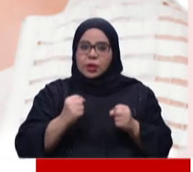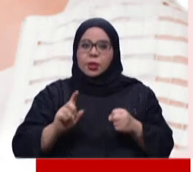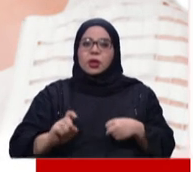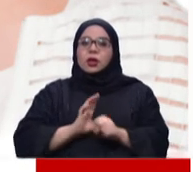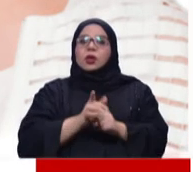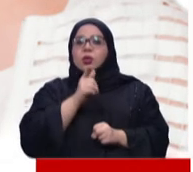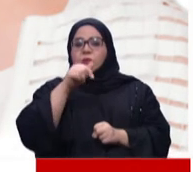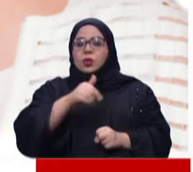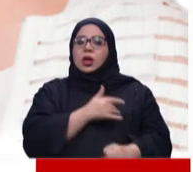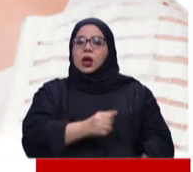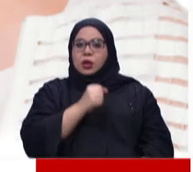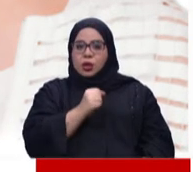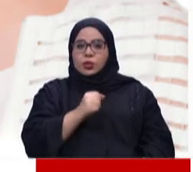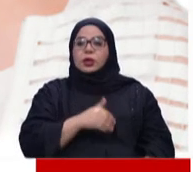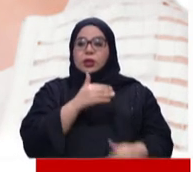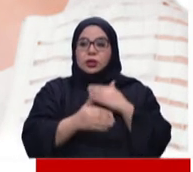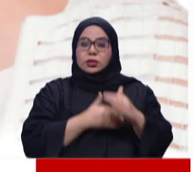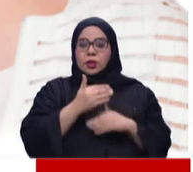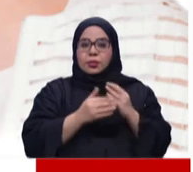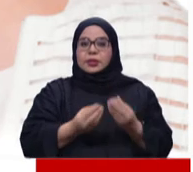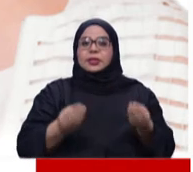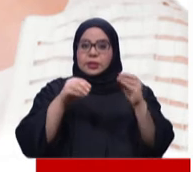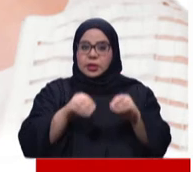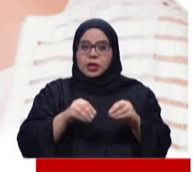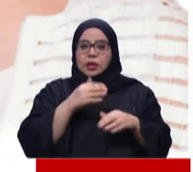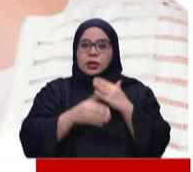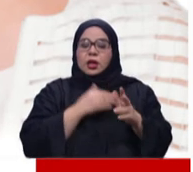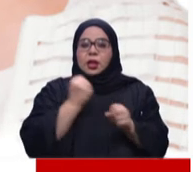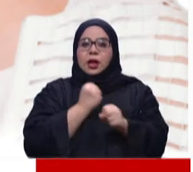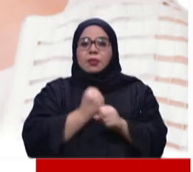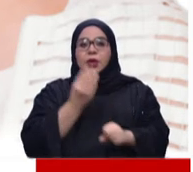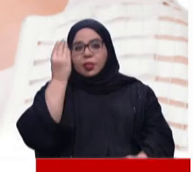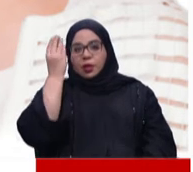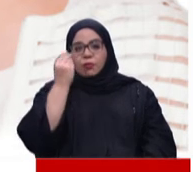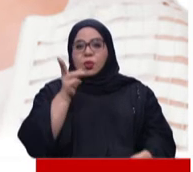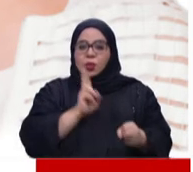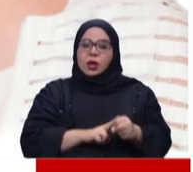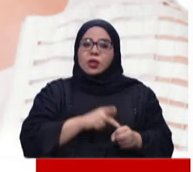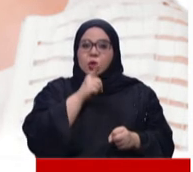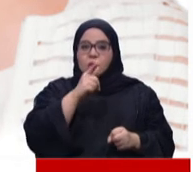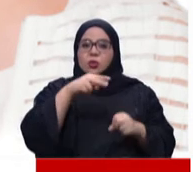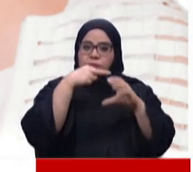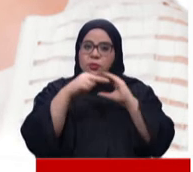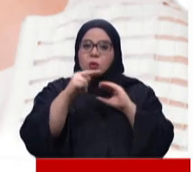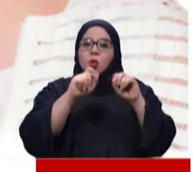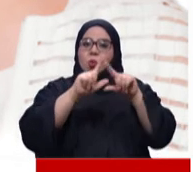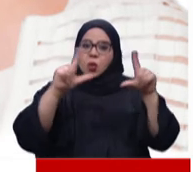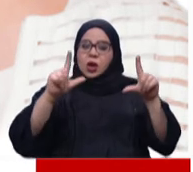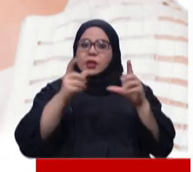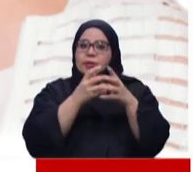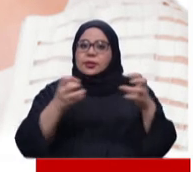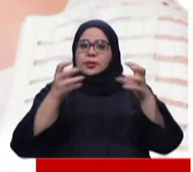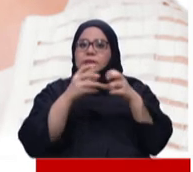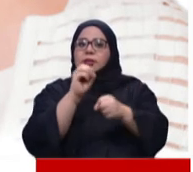فرضتها الجائحة إلا أننا عازمون على الاستمرار بالعمل الثقافي والانتقال بصورة مملكة